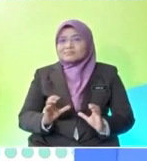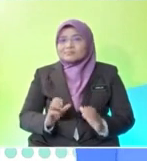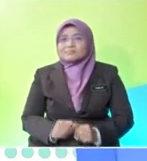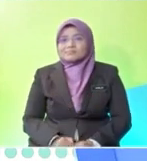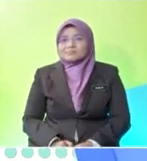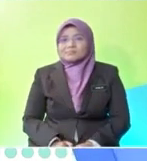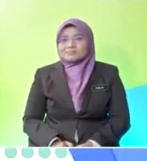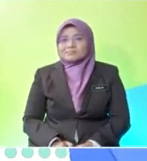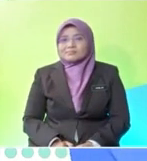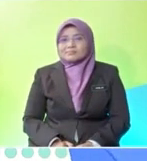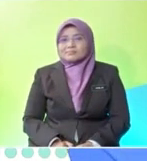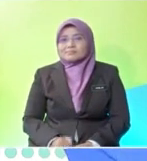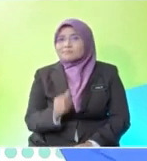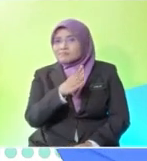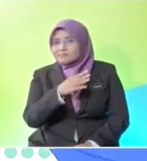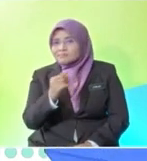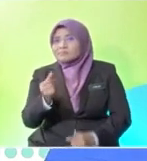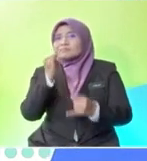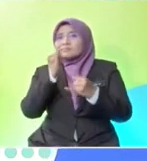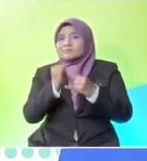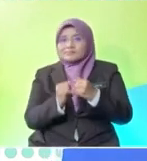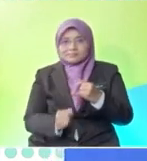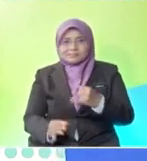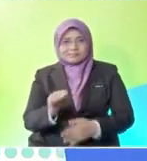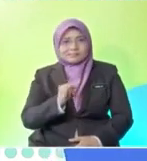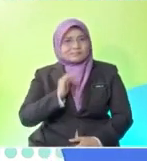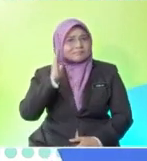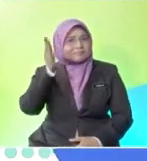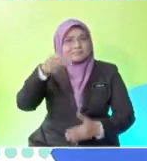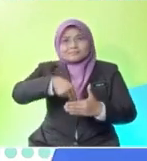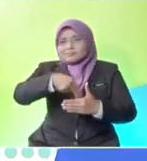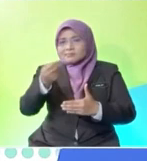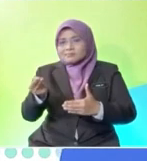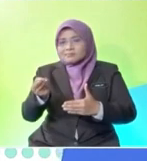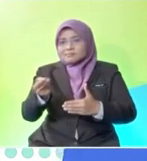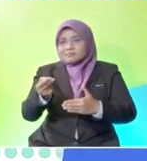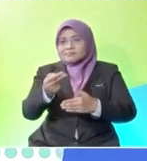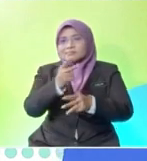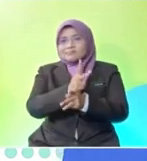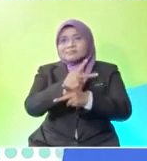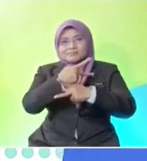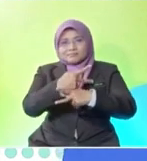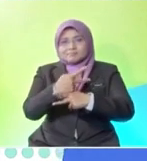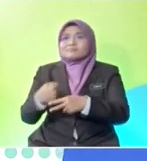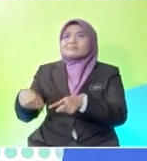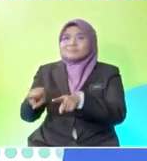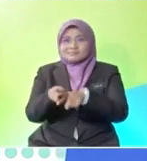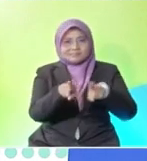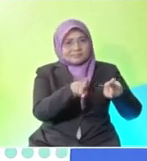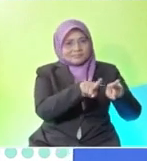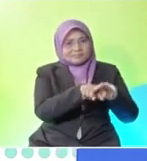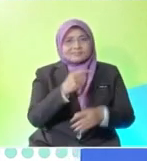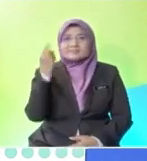terbuka apa yang tersebut dan tentu lainnya yang terakhir cycle hasil membluda ini seperti yang Cikgu perhatikan disini